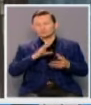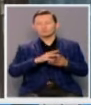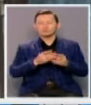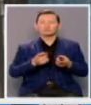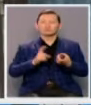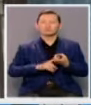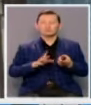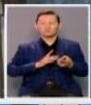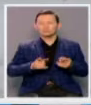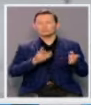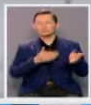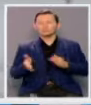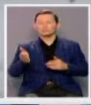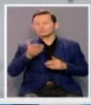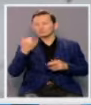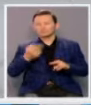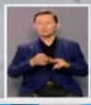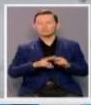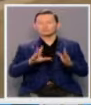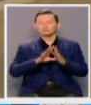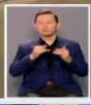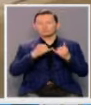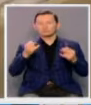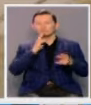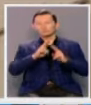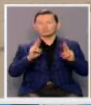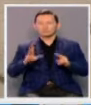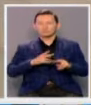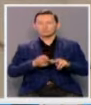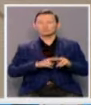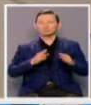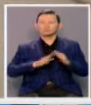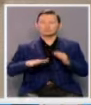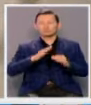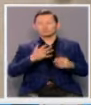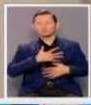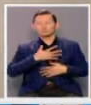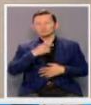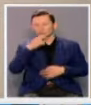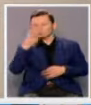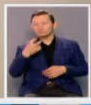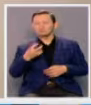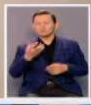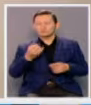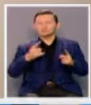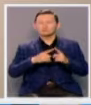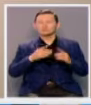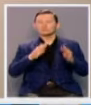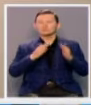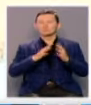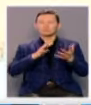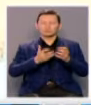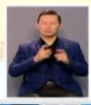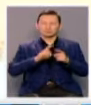фасада, беспорядочно соединенные электрические провода. Кровля дома тоже дышит на ладан. Плюс ко всему, в июне дом превращается в